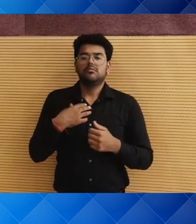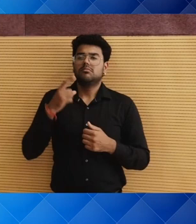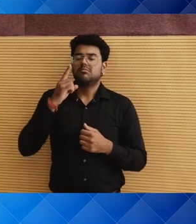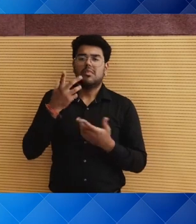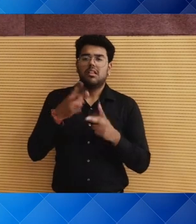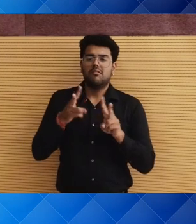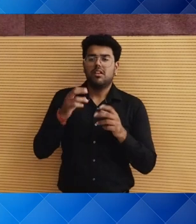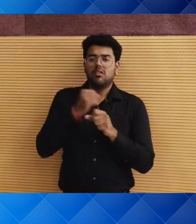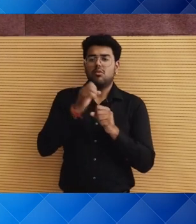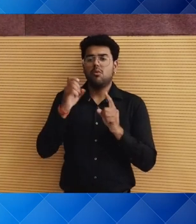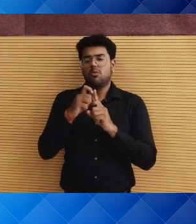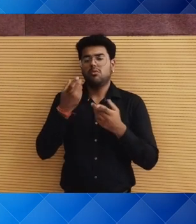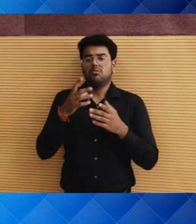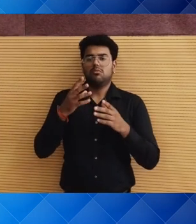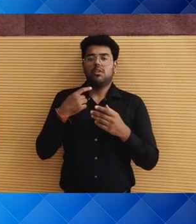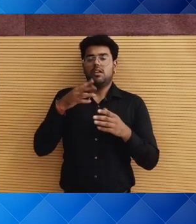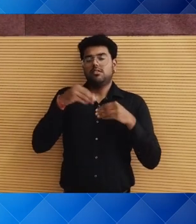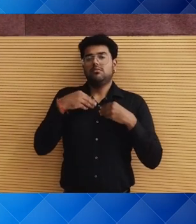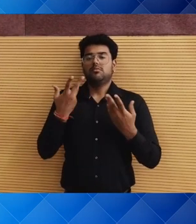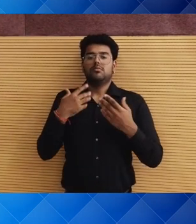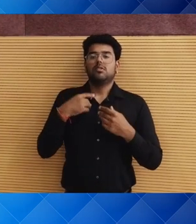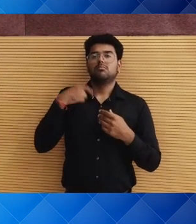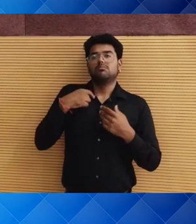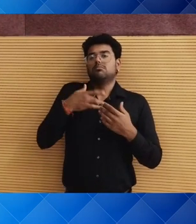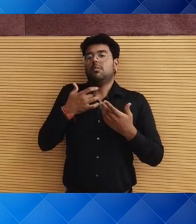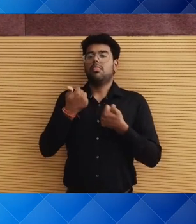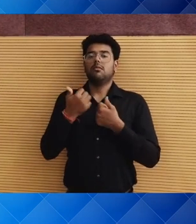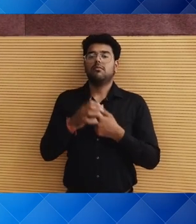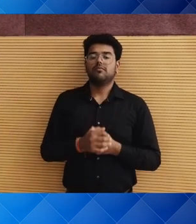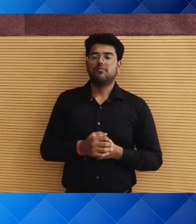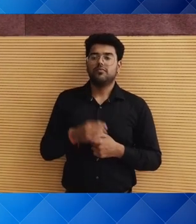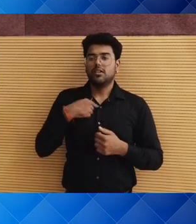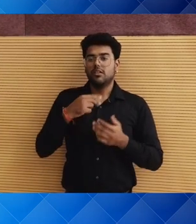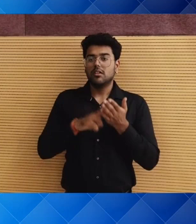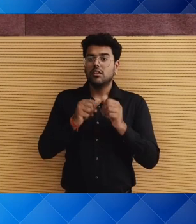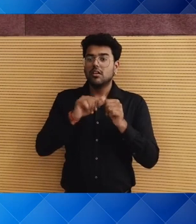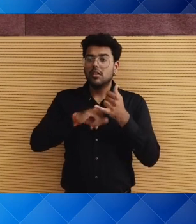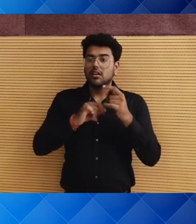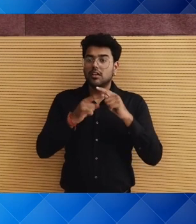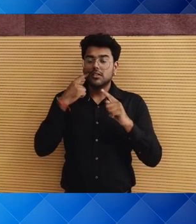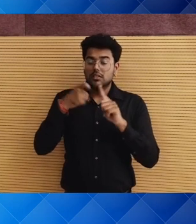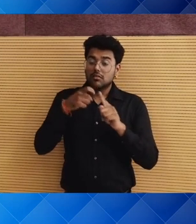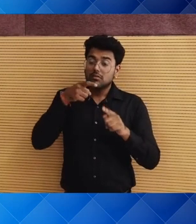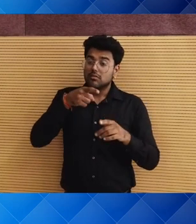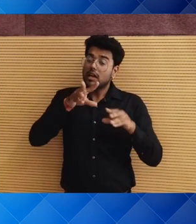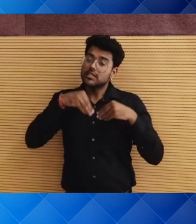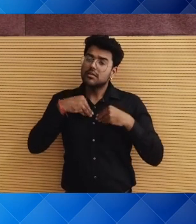को, जिंदगी भर ऋण करते, आनंद में रहो, इसे मानने वाले थे। नास्तिक को भी हमारा देश में आस्था माना जाता